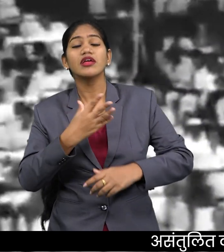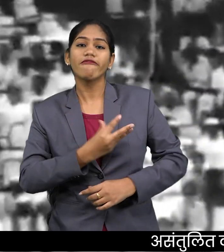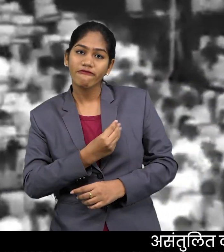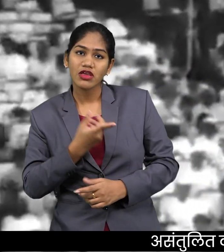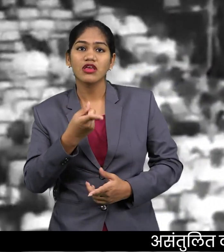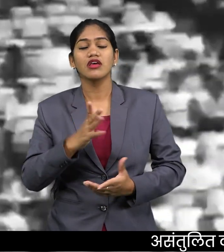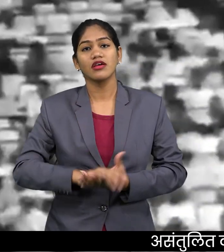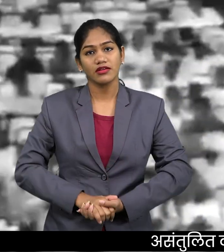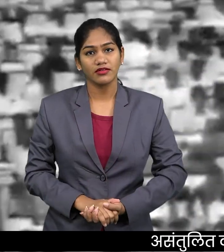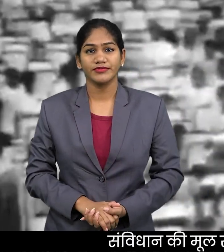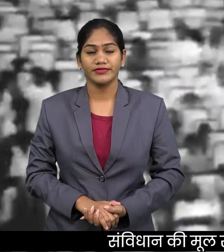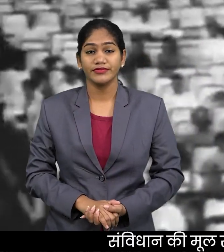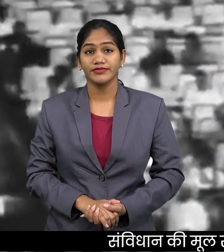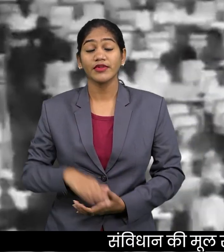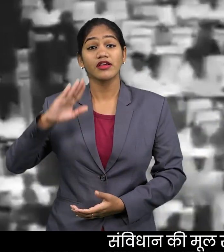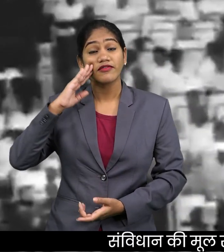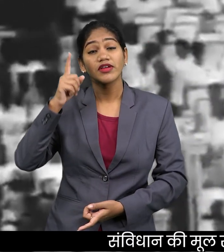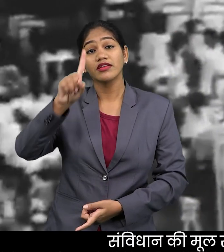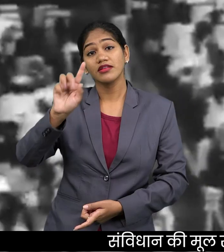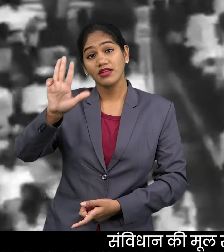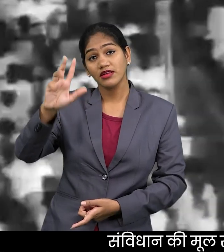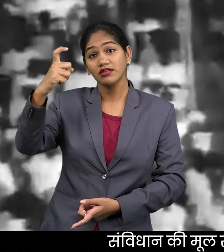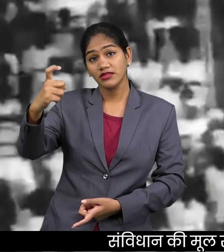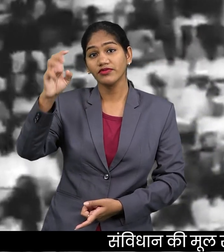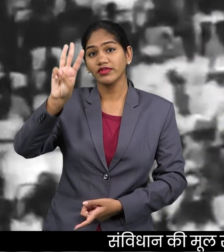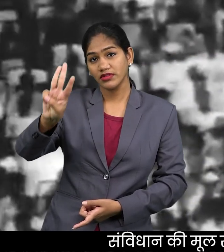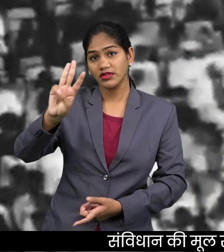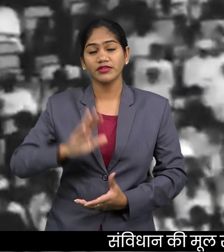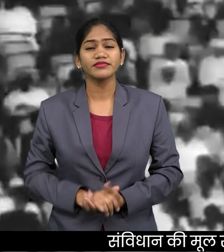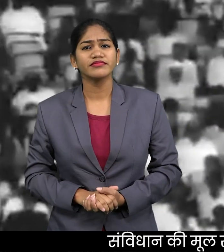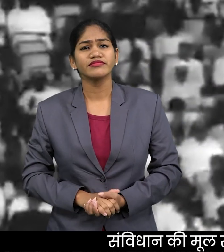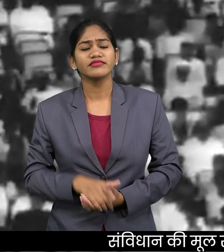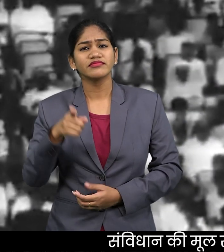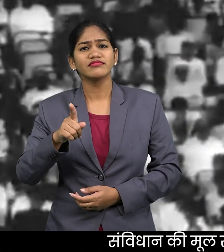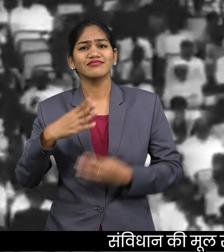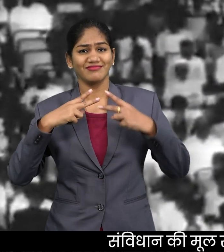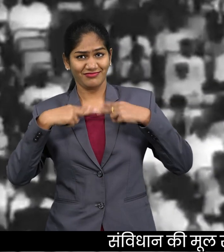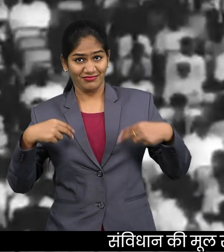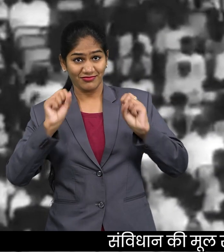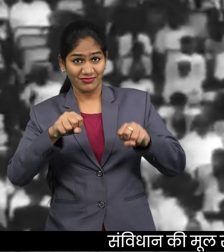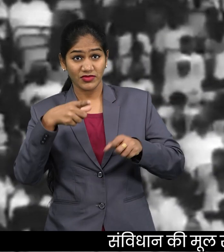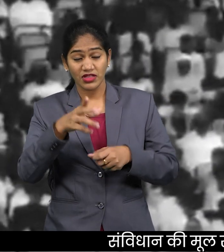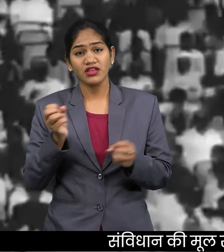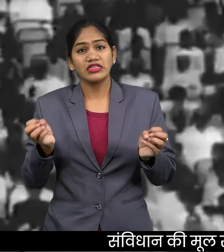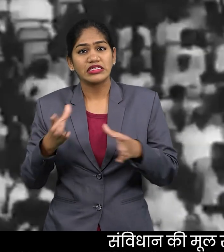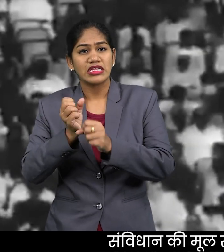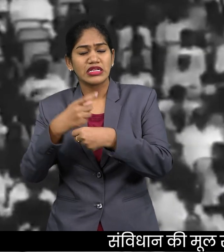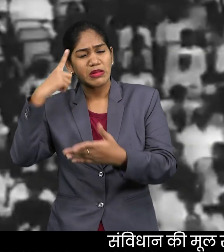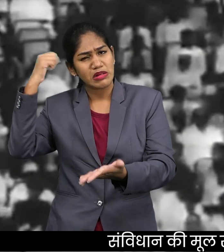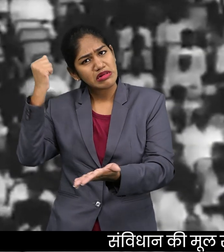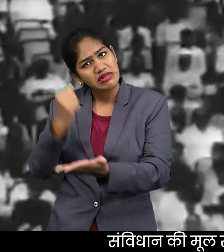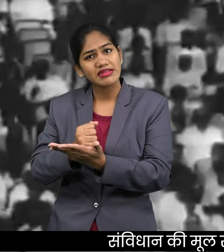1973 में न्यायालय ने संविधान की मूल संरचना पर एक ऐतिहासिक निर्णय लिया।